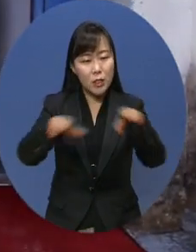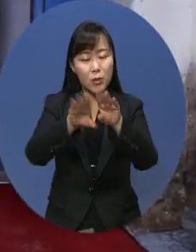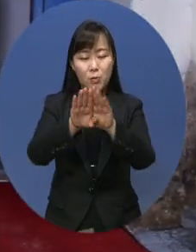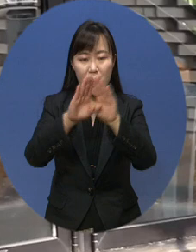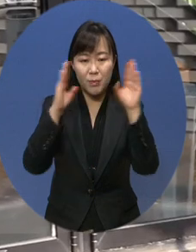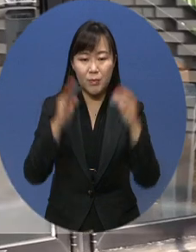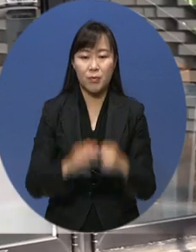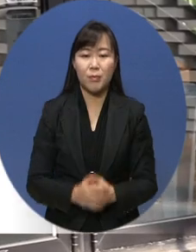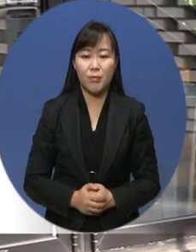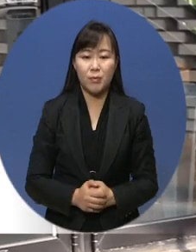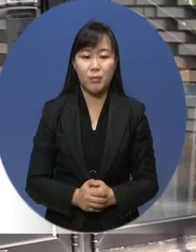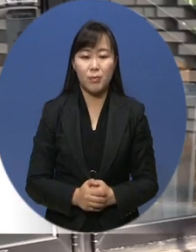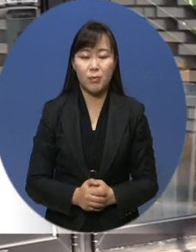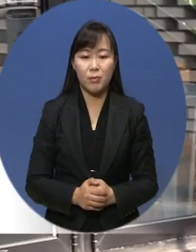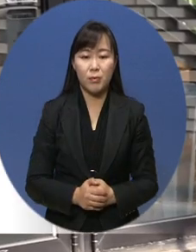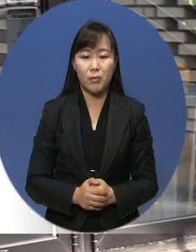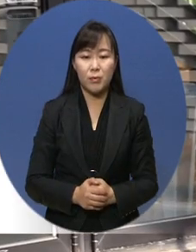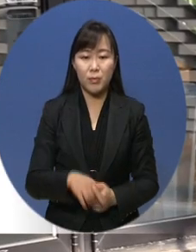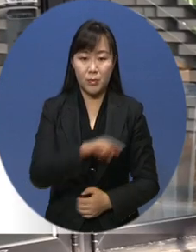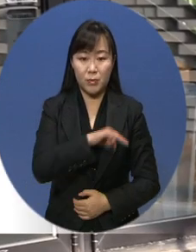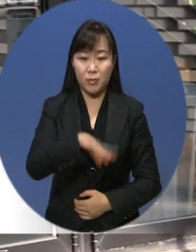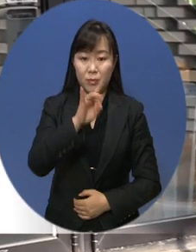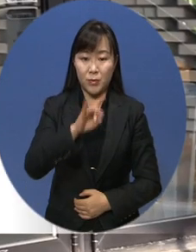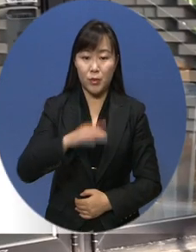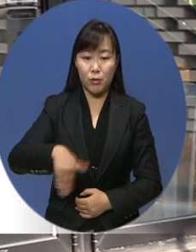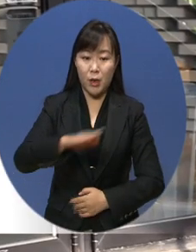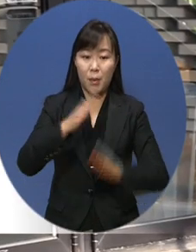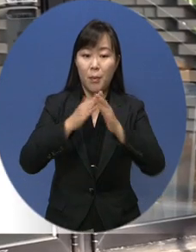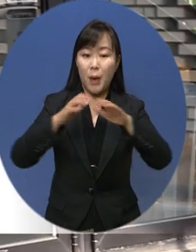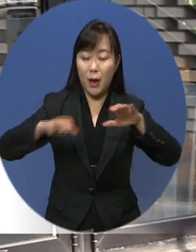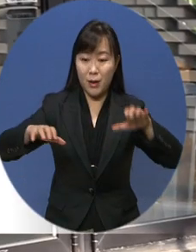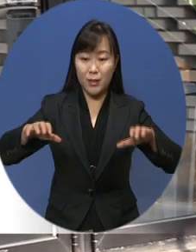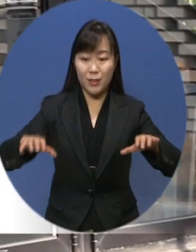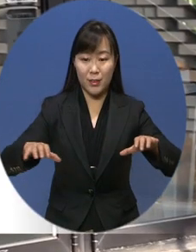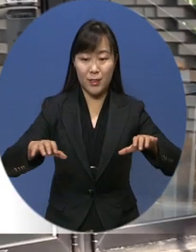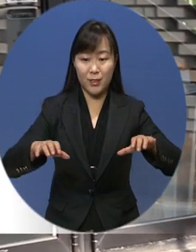되었습니다. 일단 저희 마을에